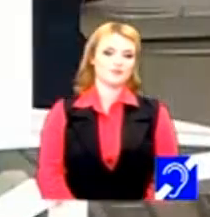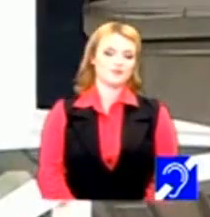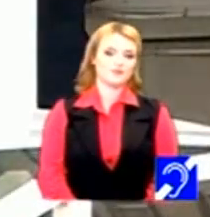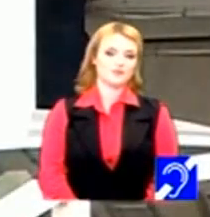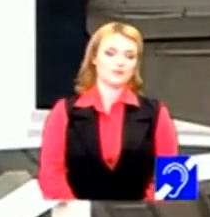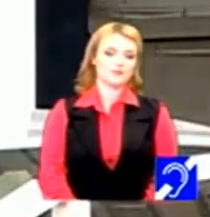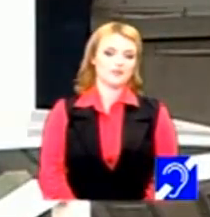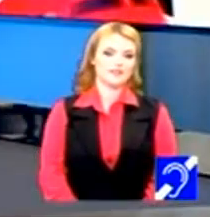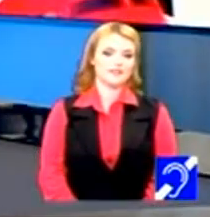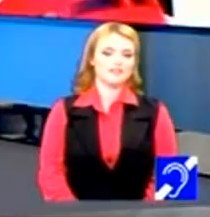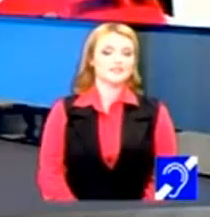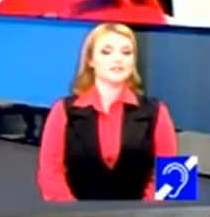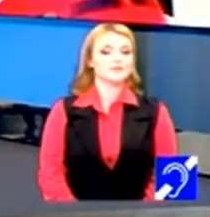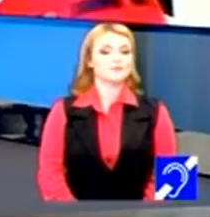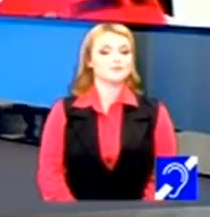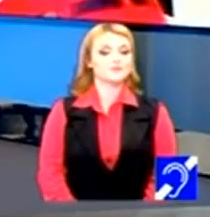din România.